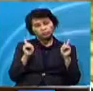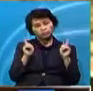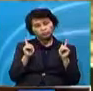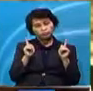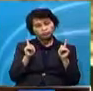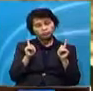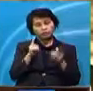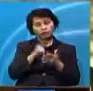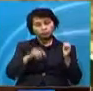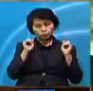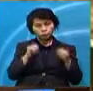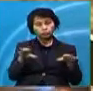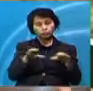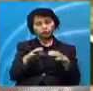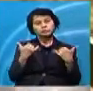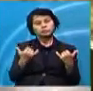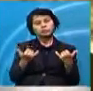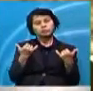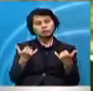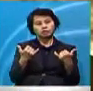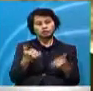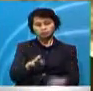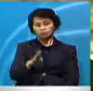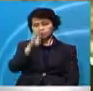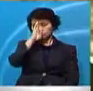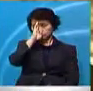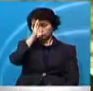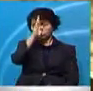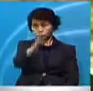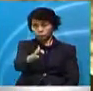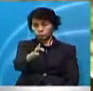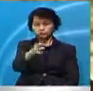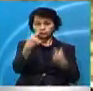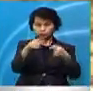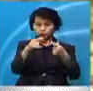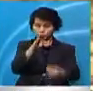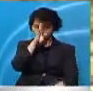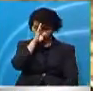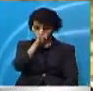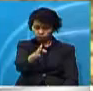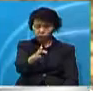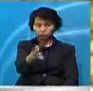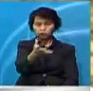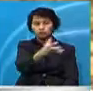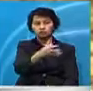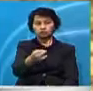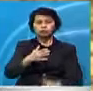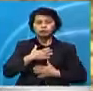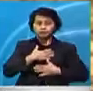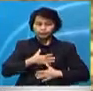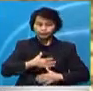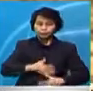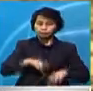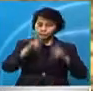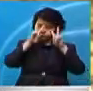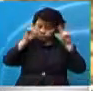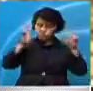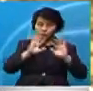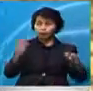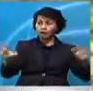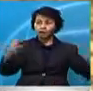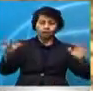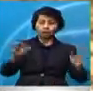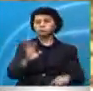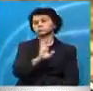apa yang perlu kita buat sekarang, just fokus in game. And tenang, relax, jangan kalah